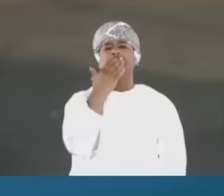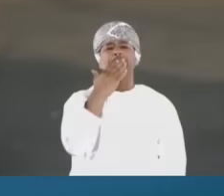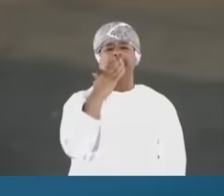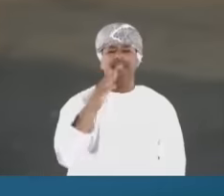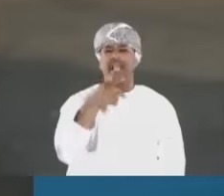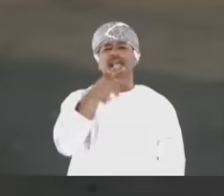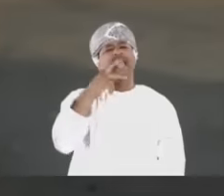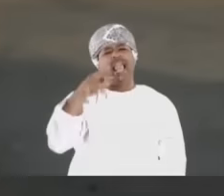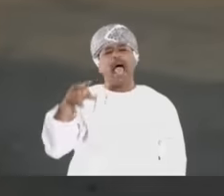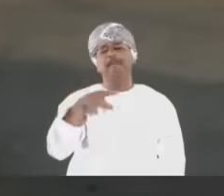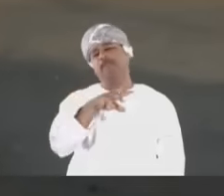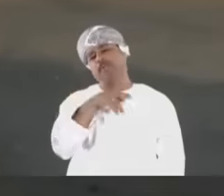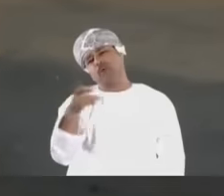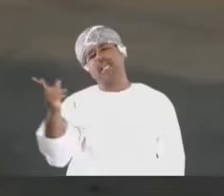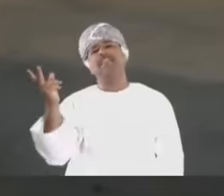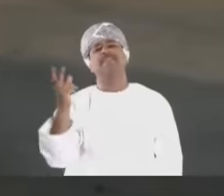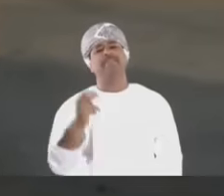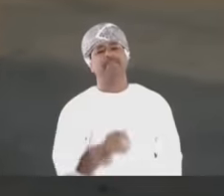الباطنة.